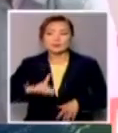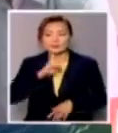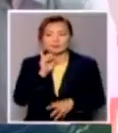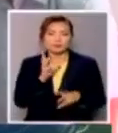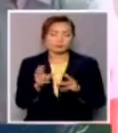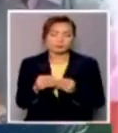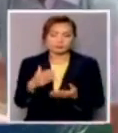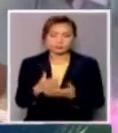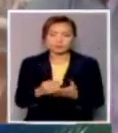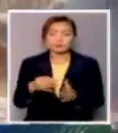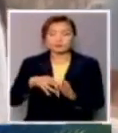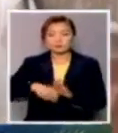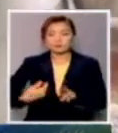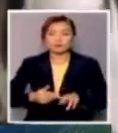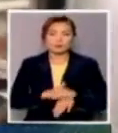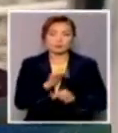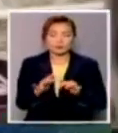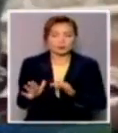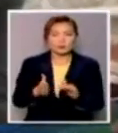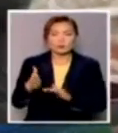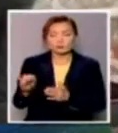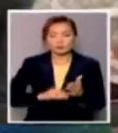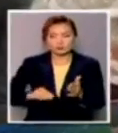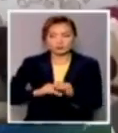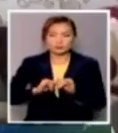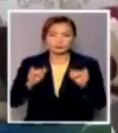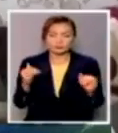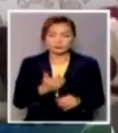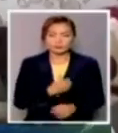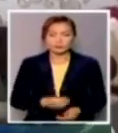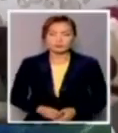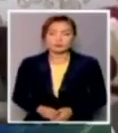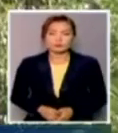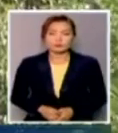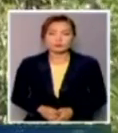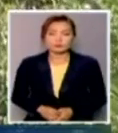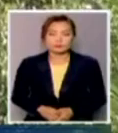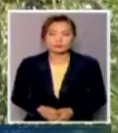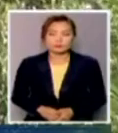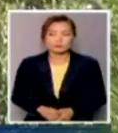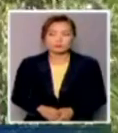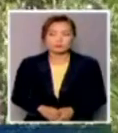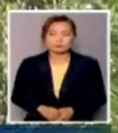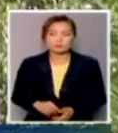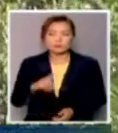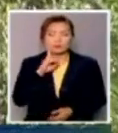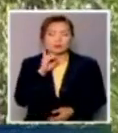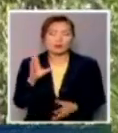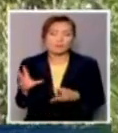жастар да мәз. Олар осындай игі шараны алдағы уақытта да ұйымдастырмақ. Biz жастар